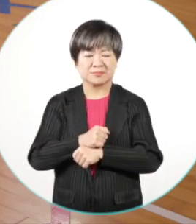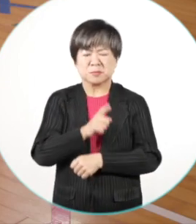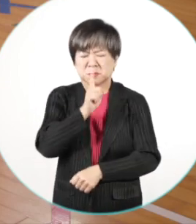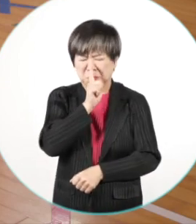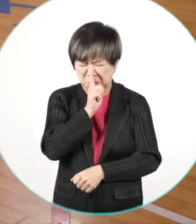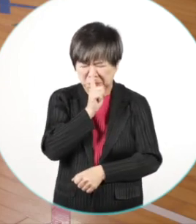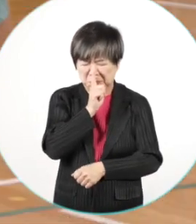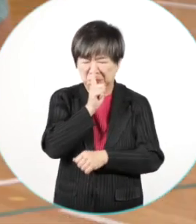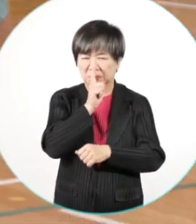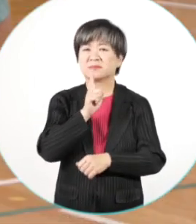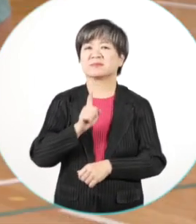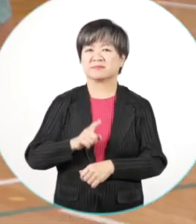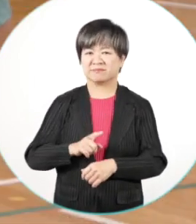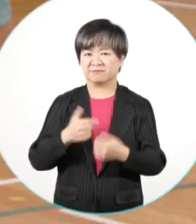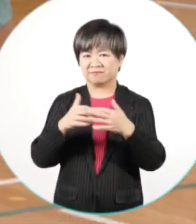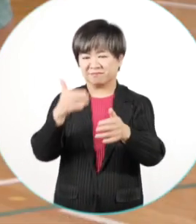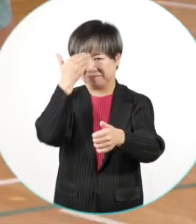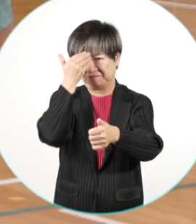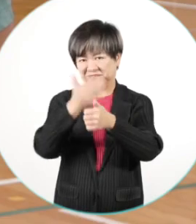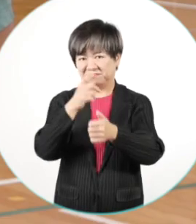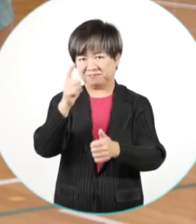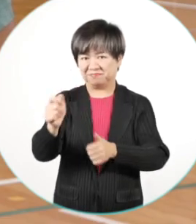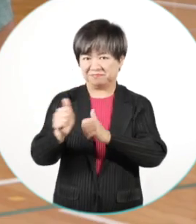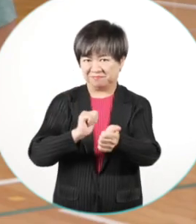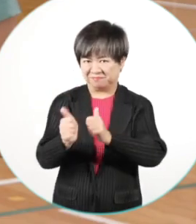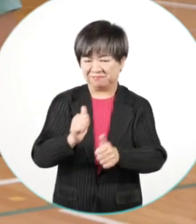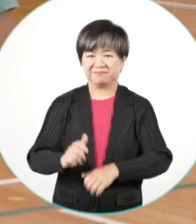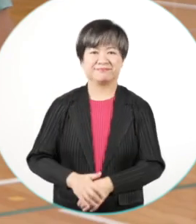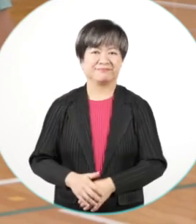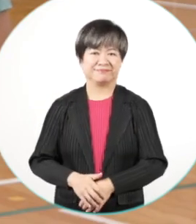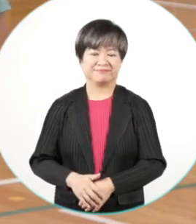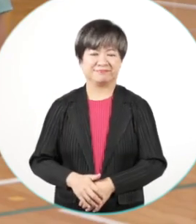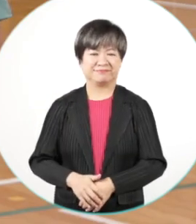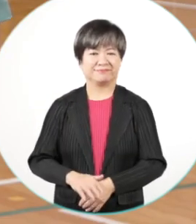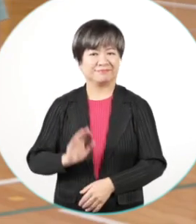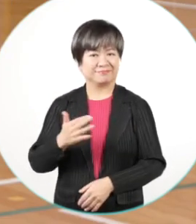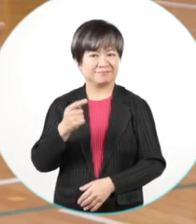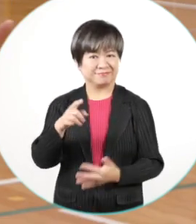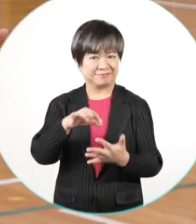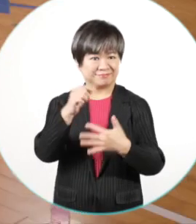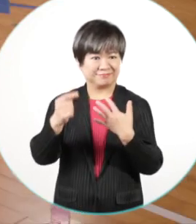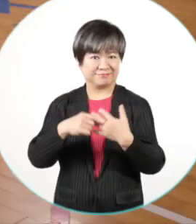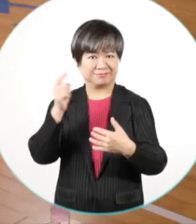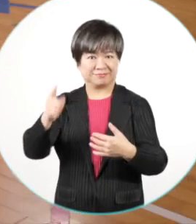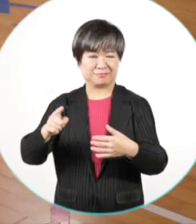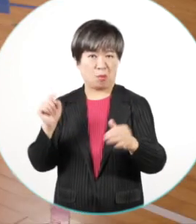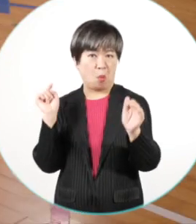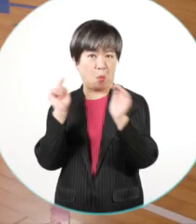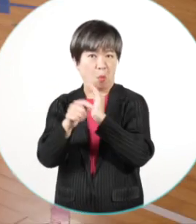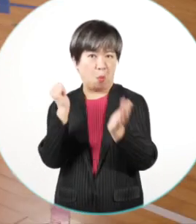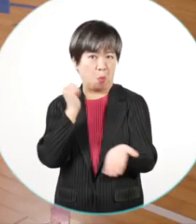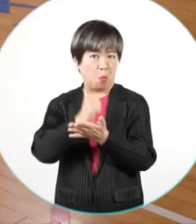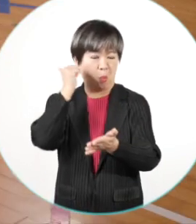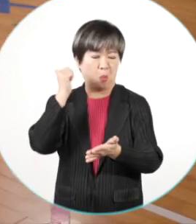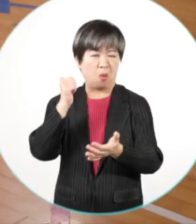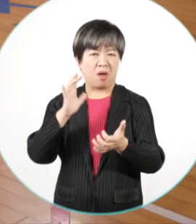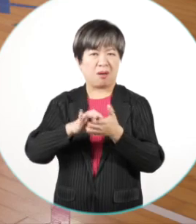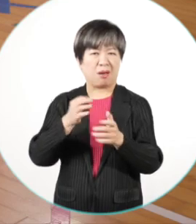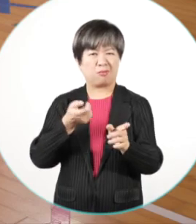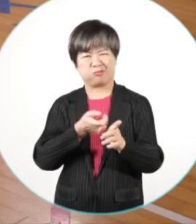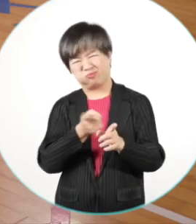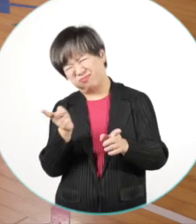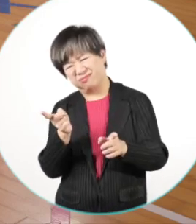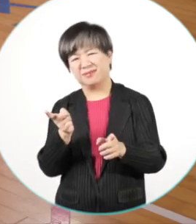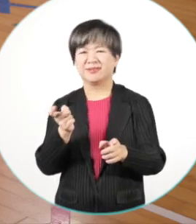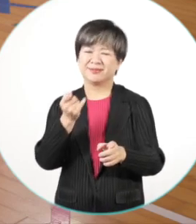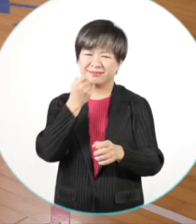任何声响，以免影响比赛的进行哦。但是呢，当选手攻进球得分还有球出界的时候，还